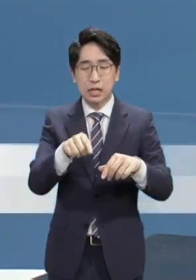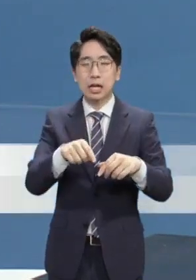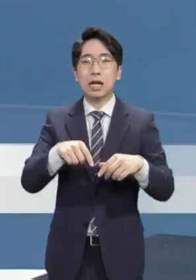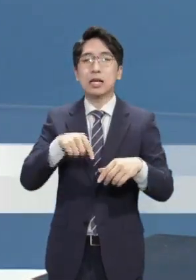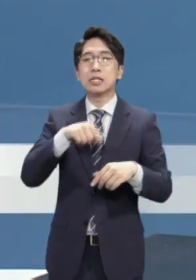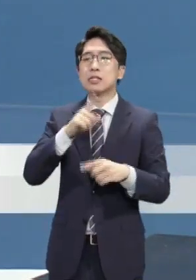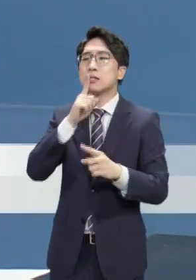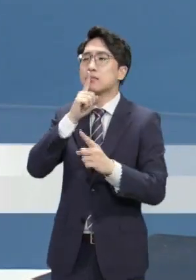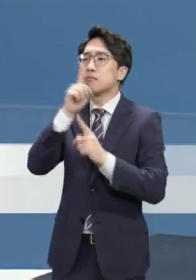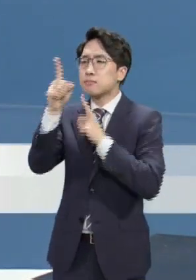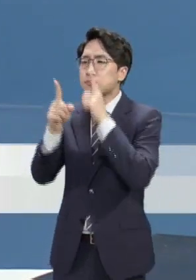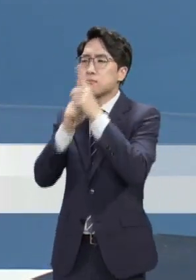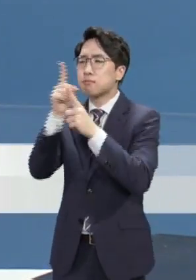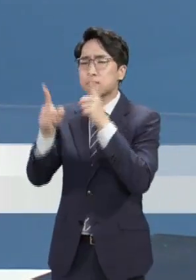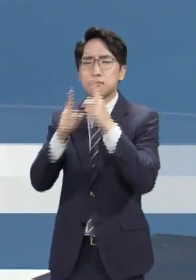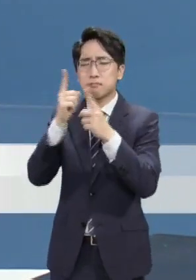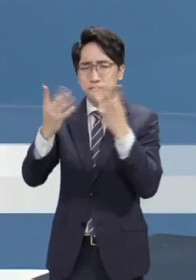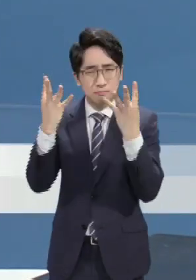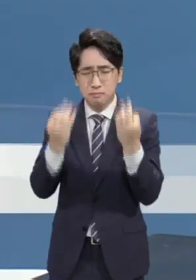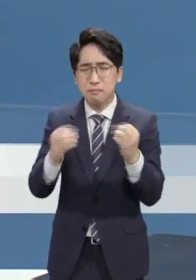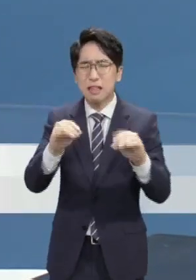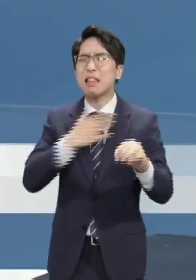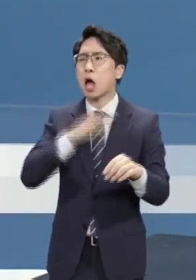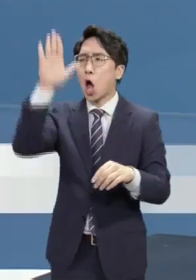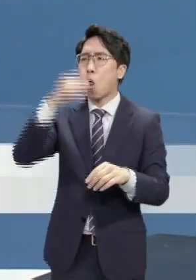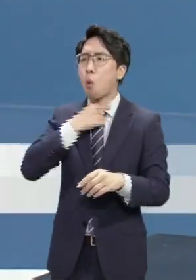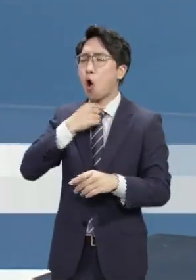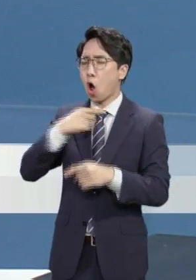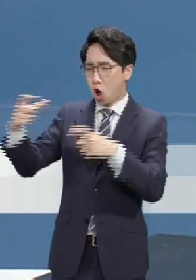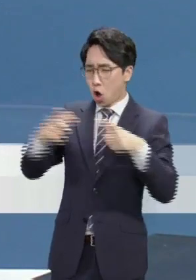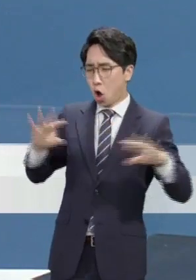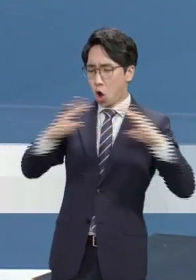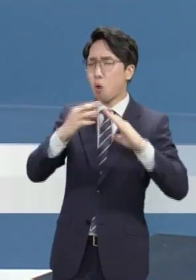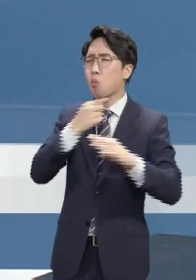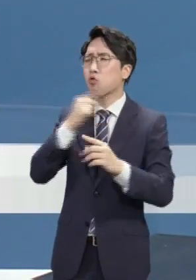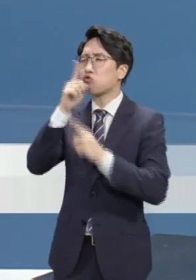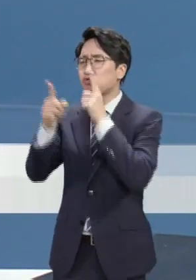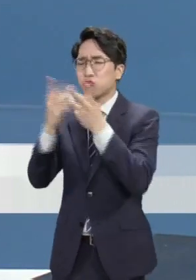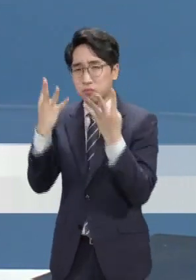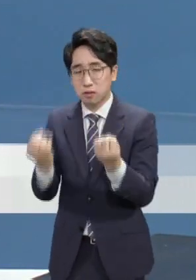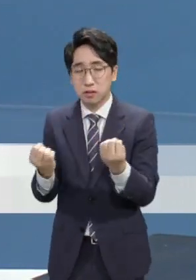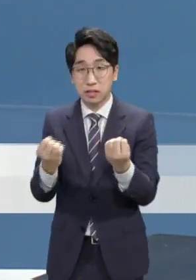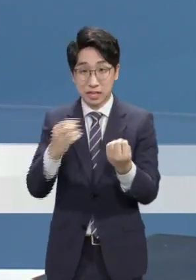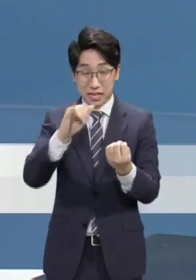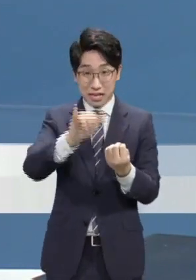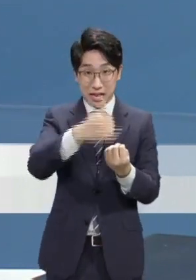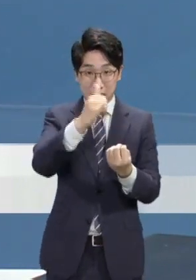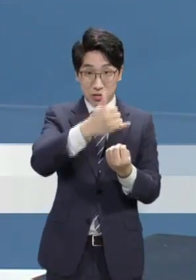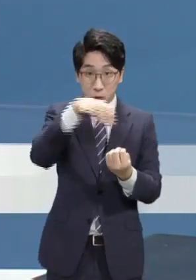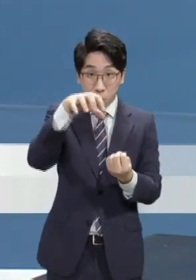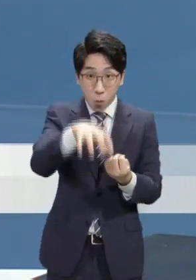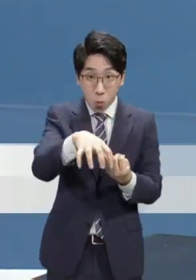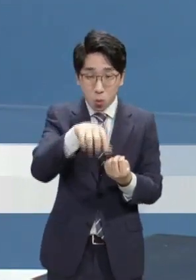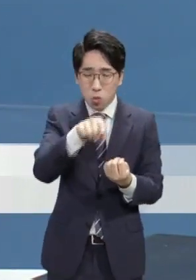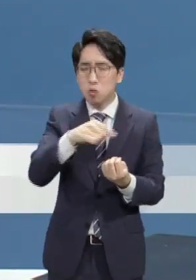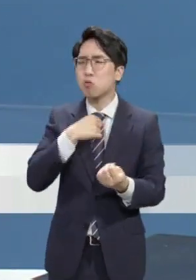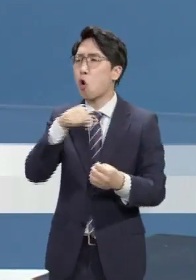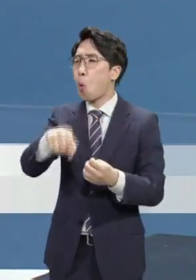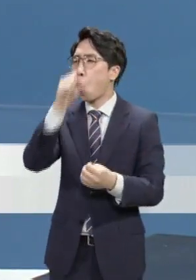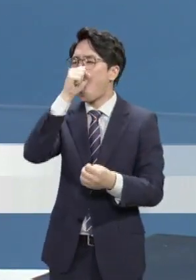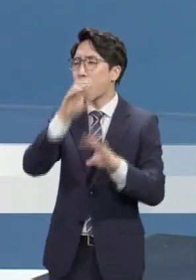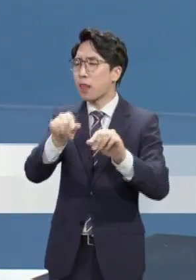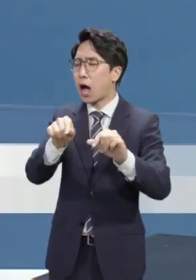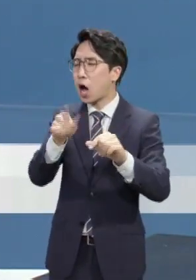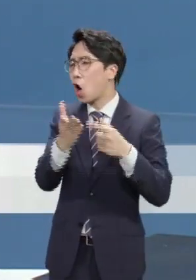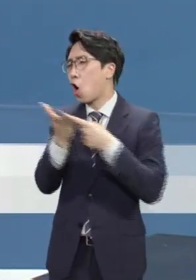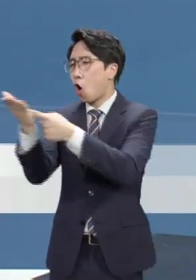드립니다 아 마곡동 734 다시 6일 때도 마찬가지 인데요 강서 후 가에 추천한 곳입니다 그런데 만약에 이제